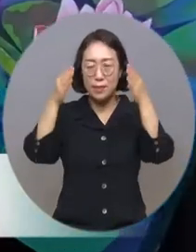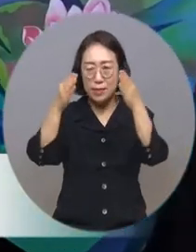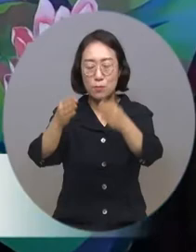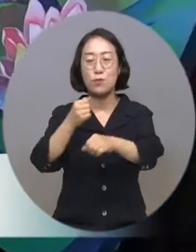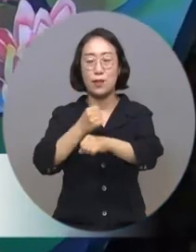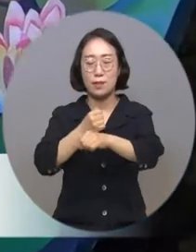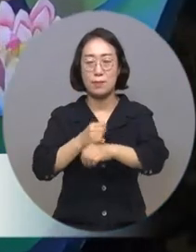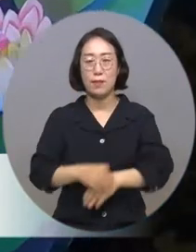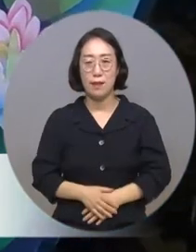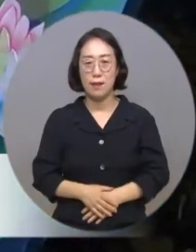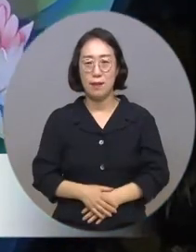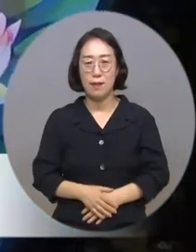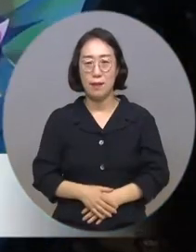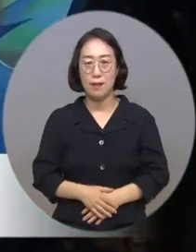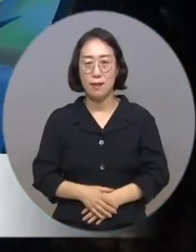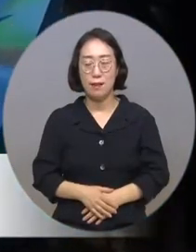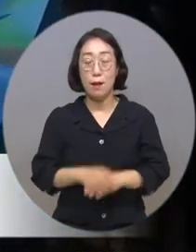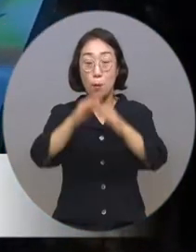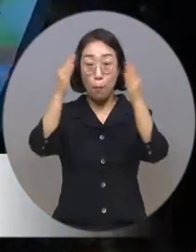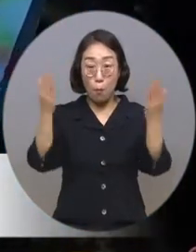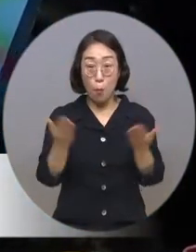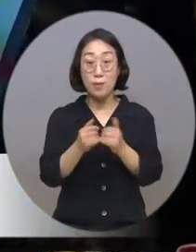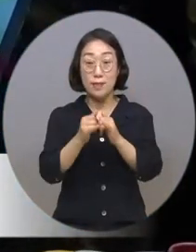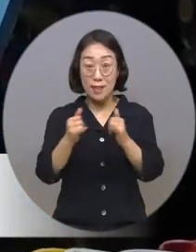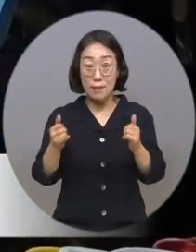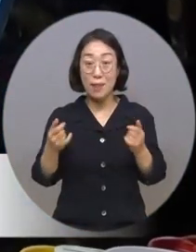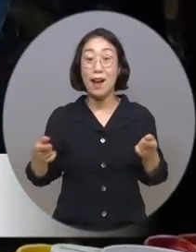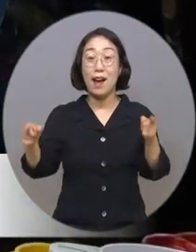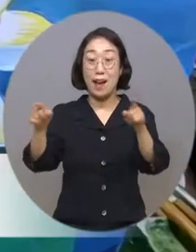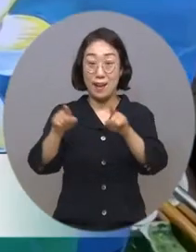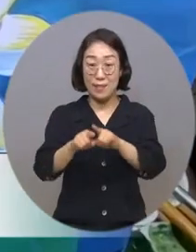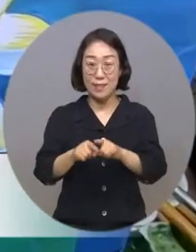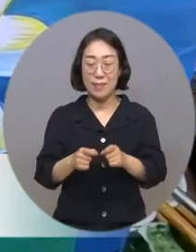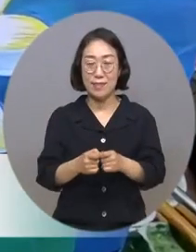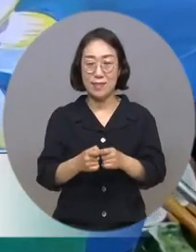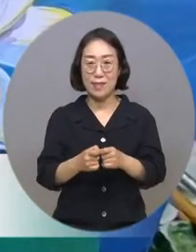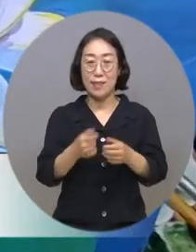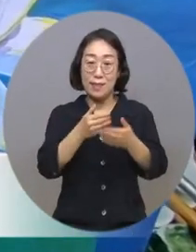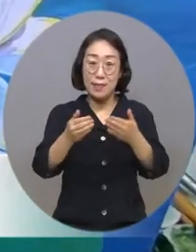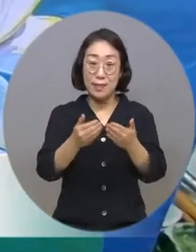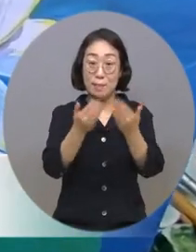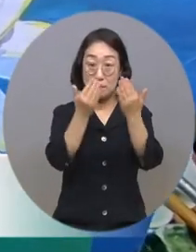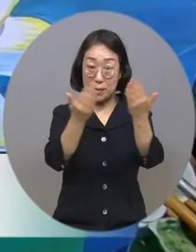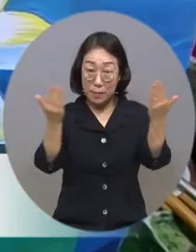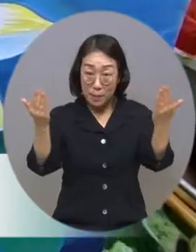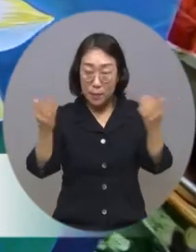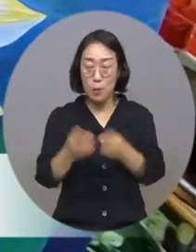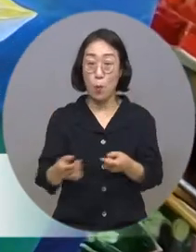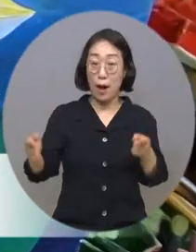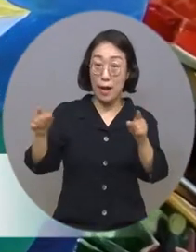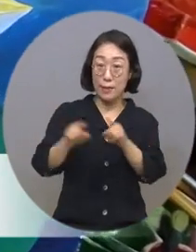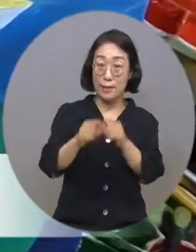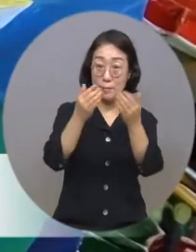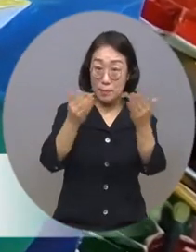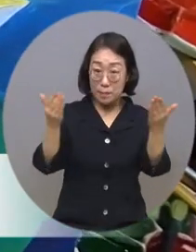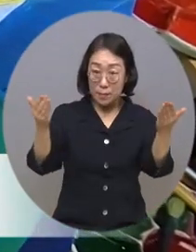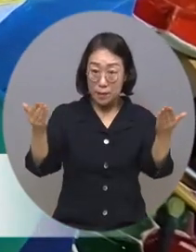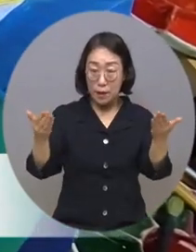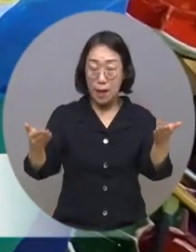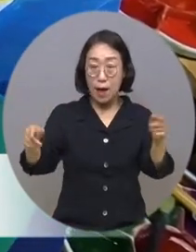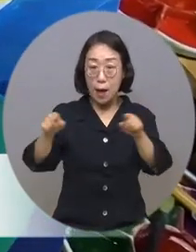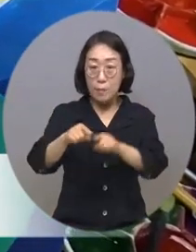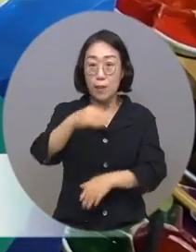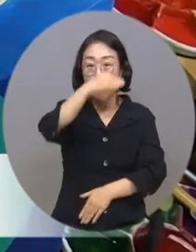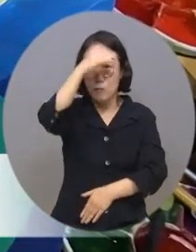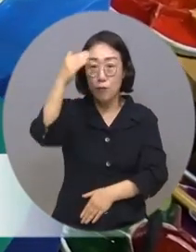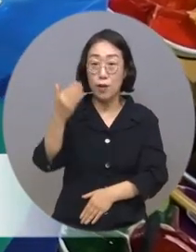전념하겠습니다. 모든 분들과 같이 개인전이나 전시회를 열면서 제 작품을 같이 공유할 수